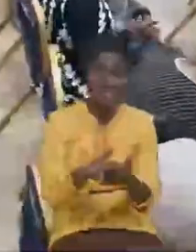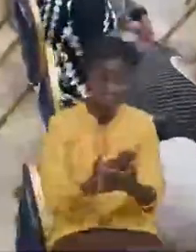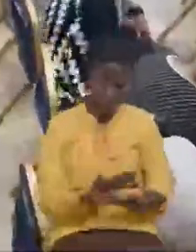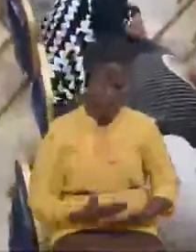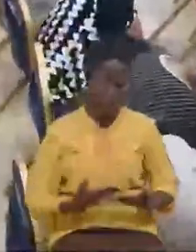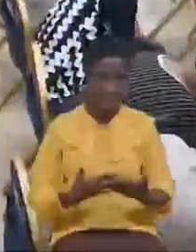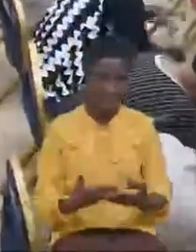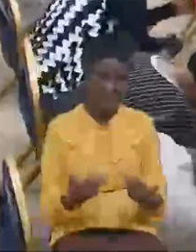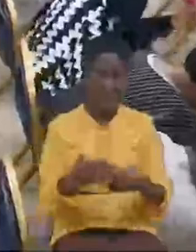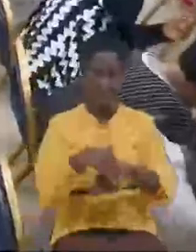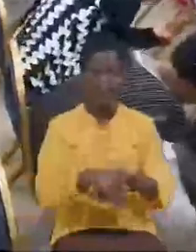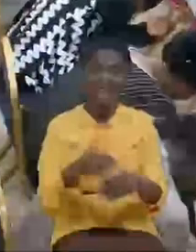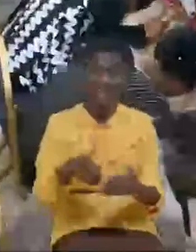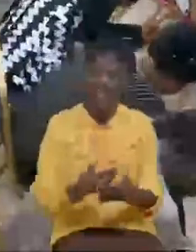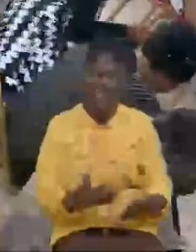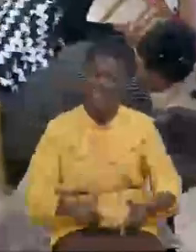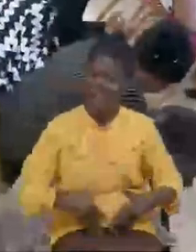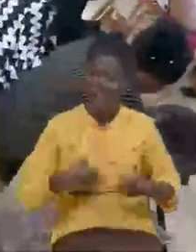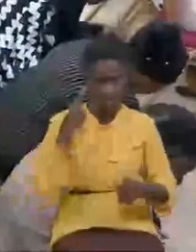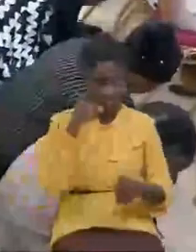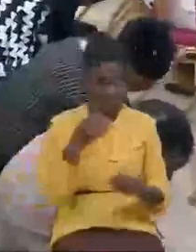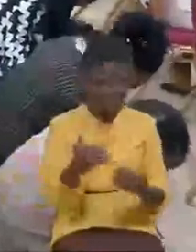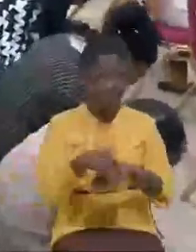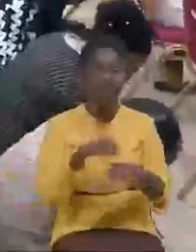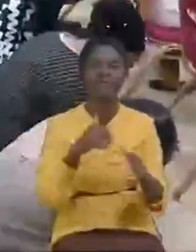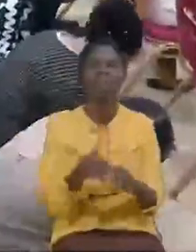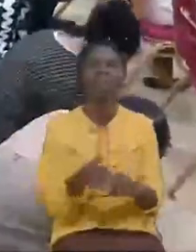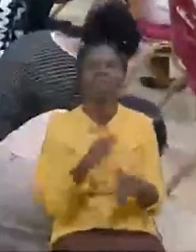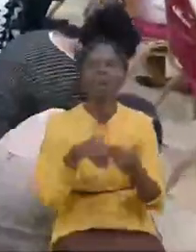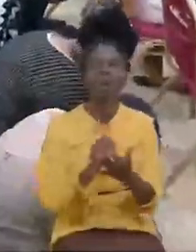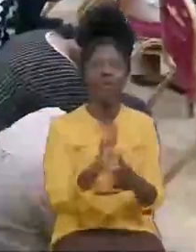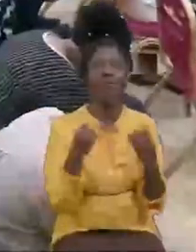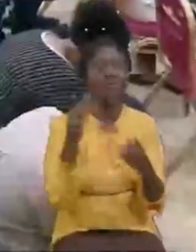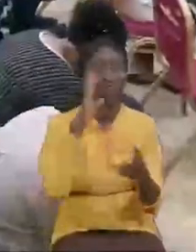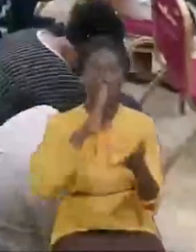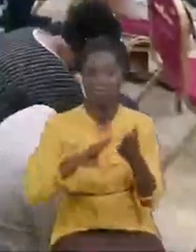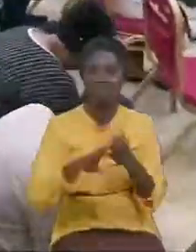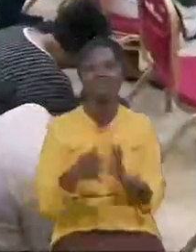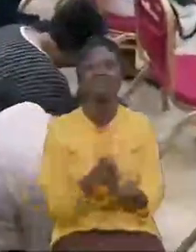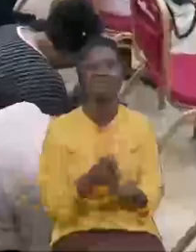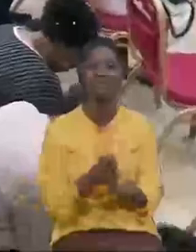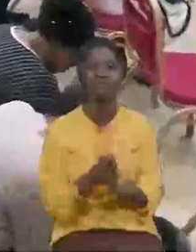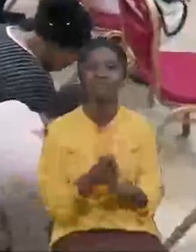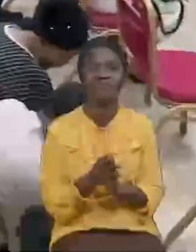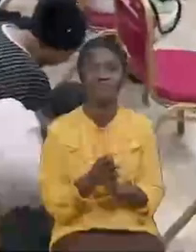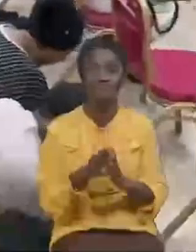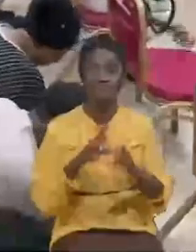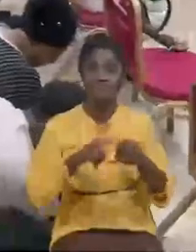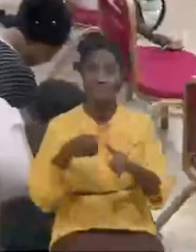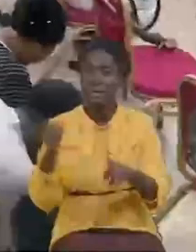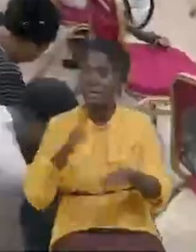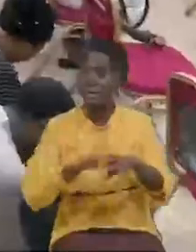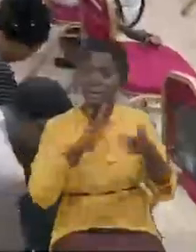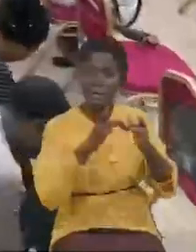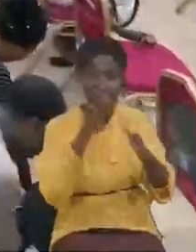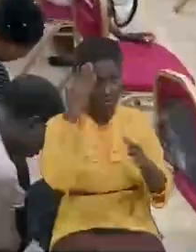nouvelle vie ce soir. Tous vos péchés seront pardonnés. En ligne, les amis en ligne, vous savez bien